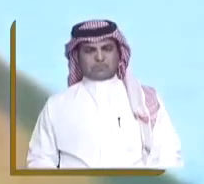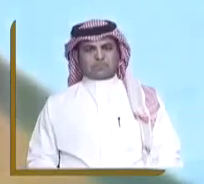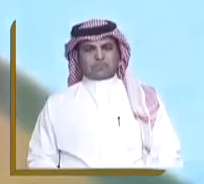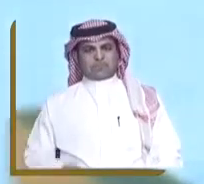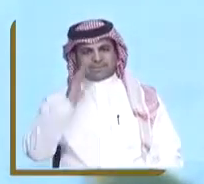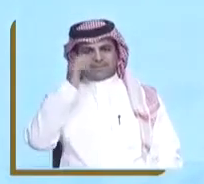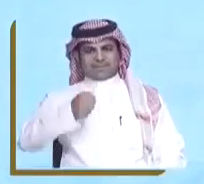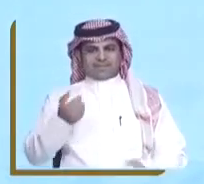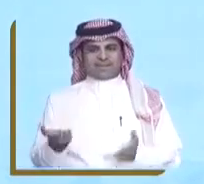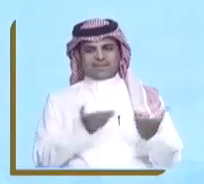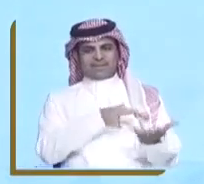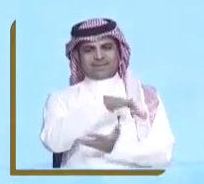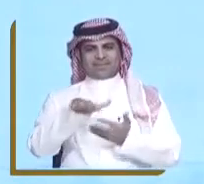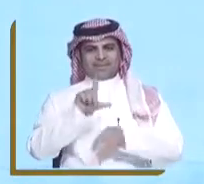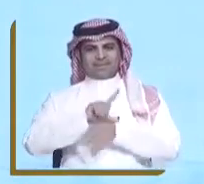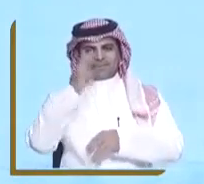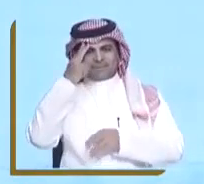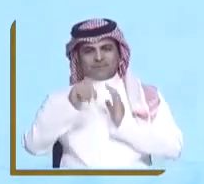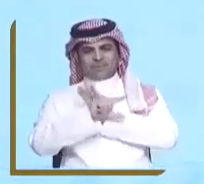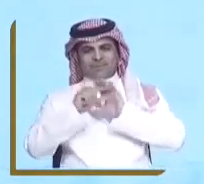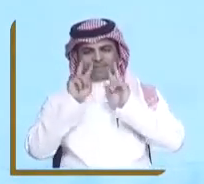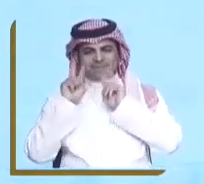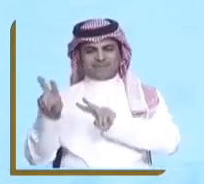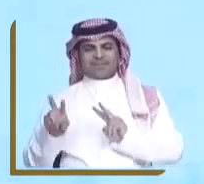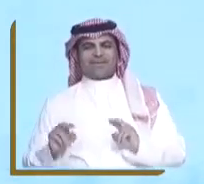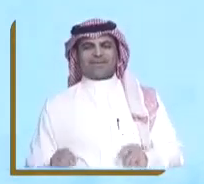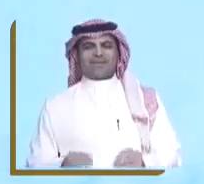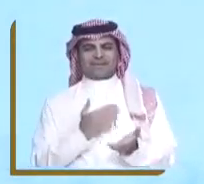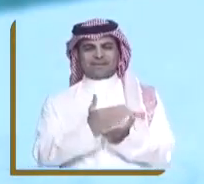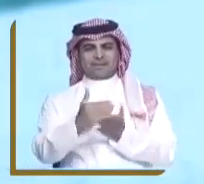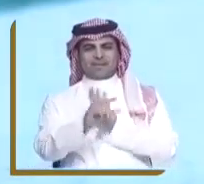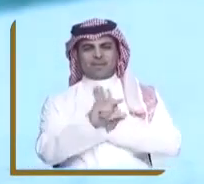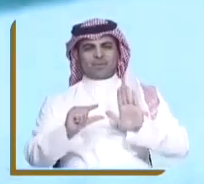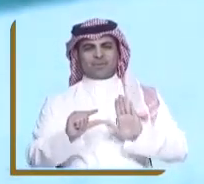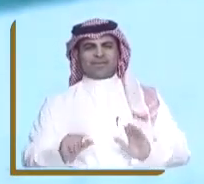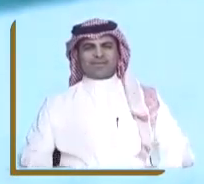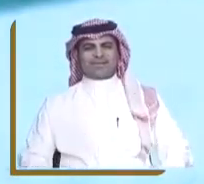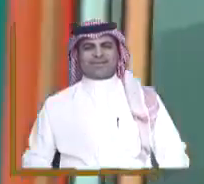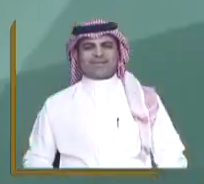اهلا بكم الى نشره الاخبار الرئيسه من قناه السعوديه نستهلها بالعناوين